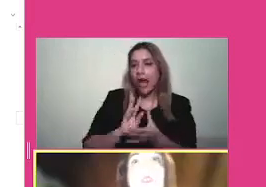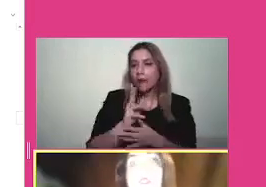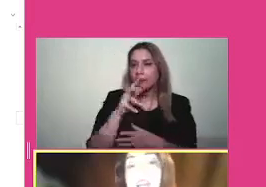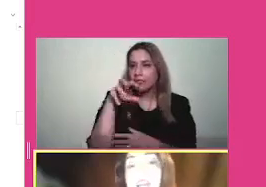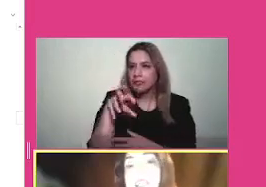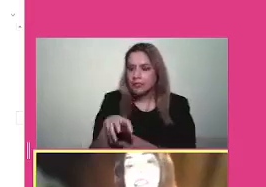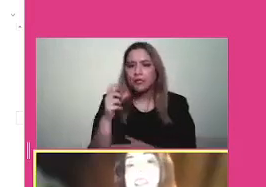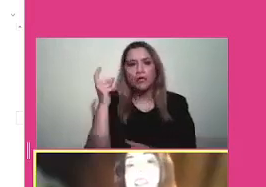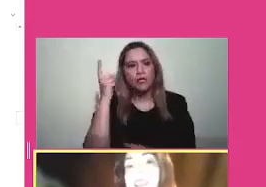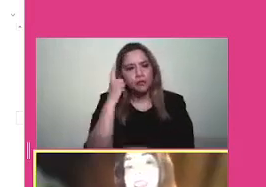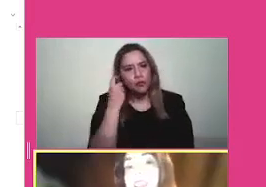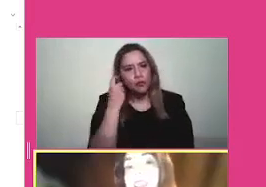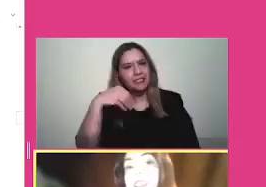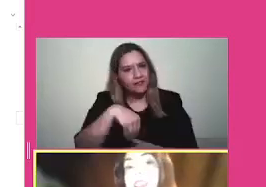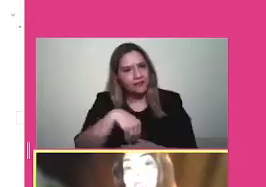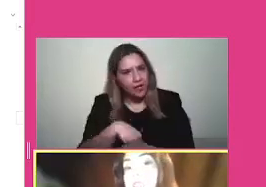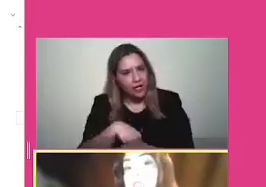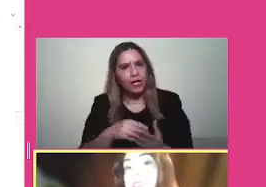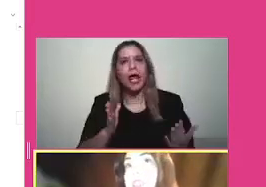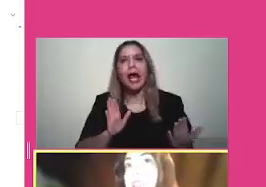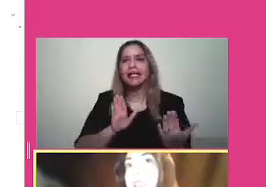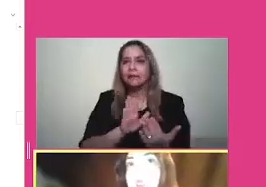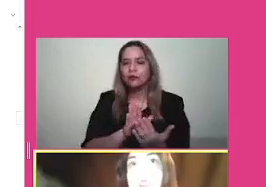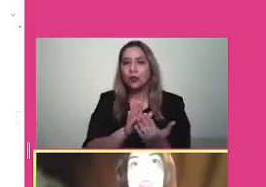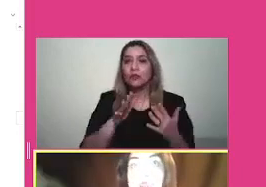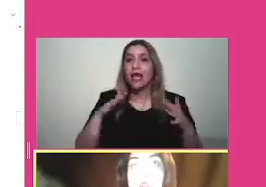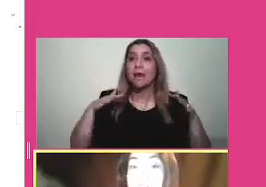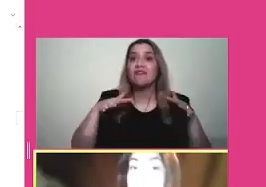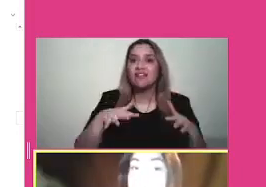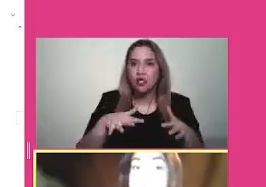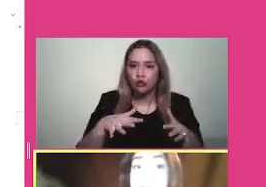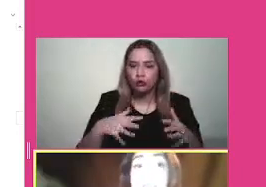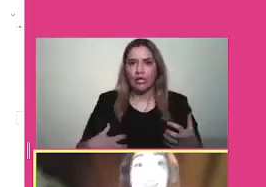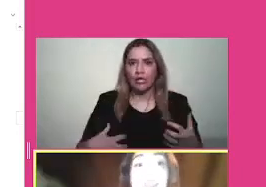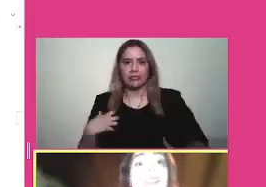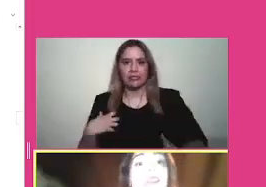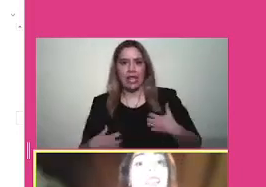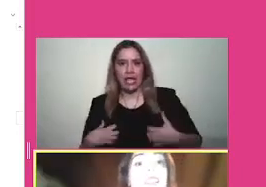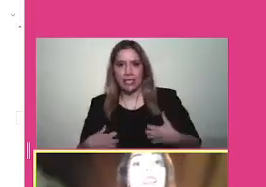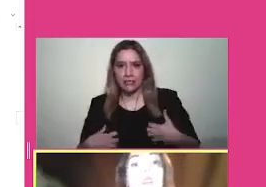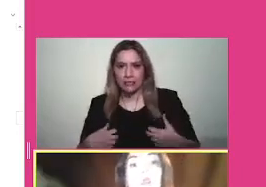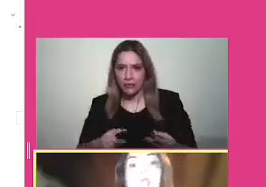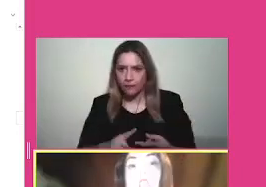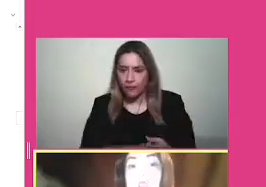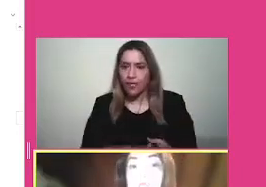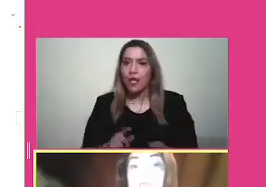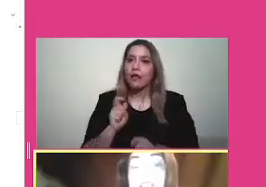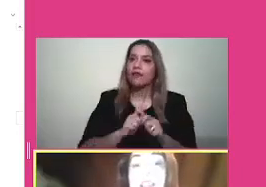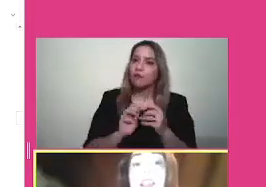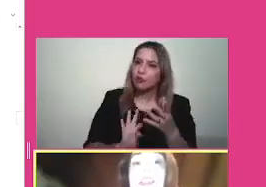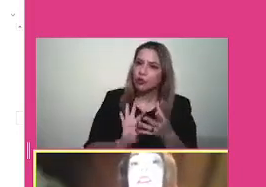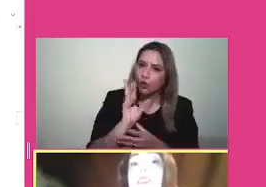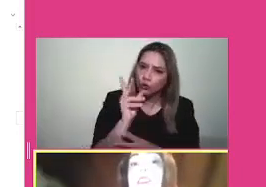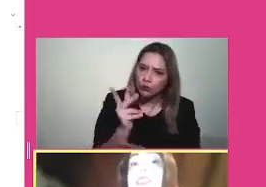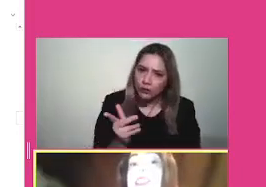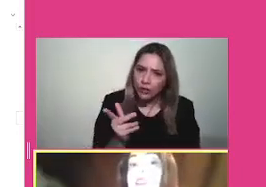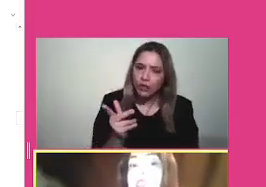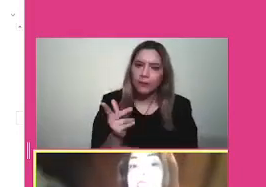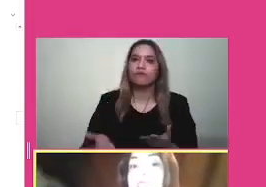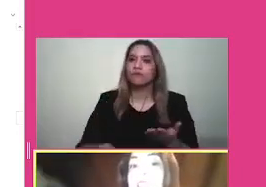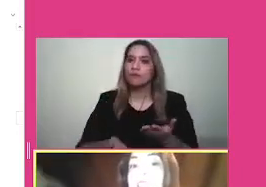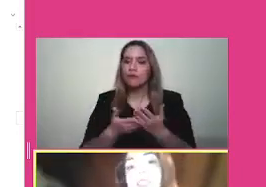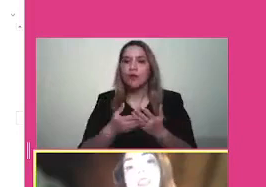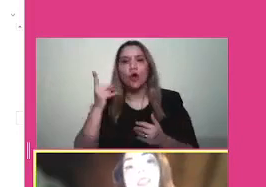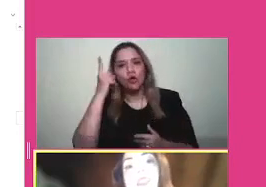ότι συμβάλλει και στην αντιμετώπιση της επιθετικότητας και του στρες, συμβάλλει στη δημιουργικότητα, συμβάλλει στη